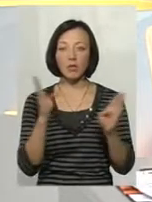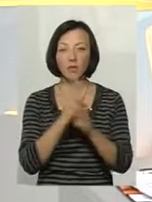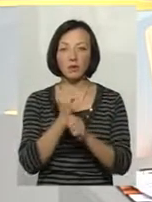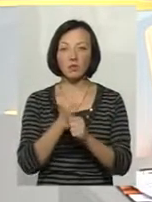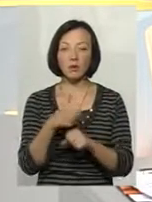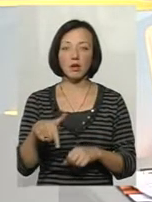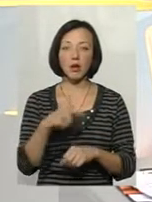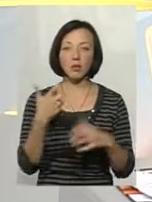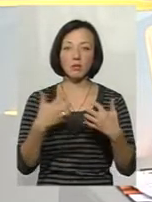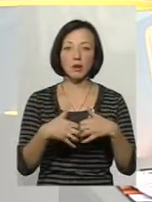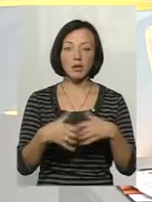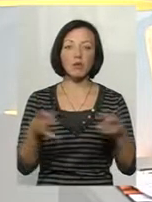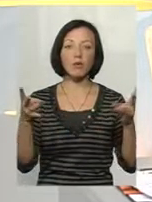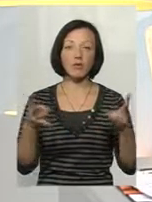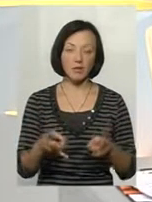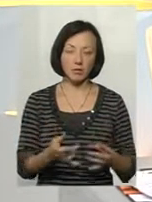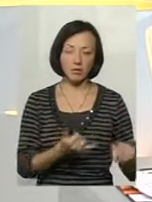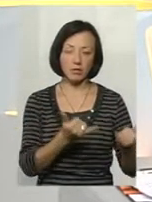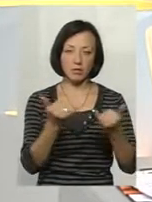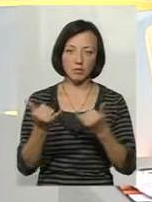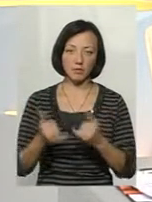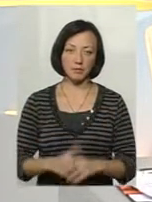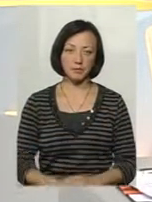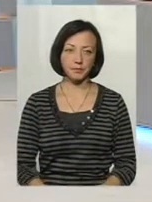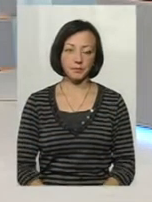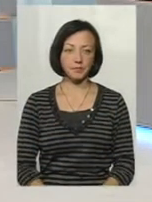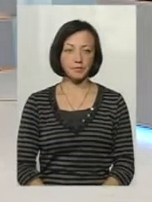роботи газового приладу потрібно забезпечити.